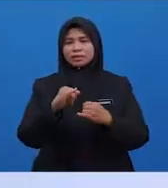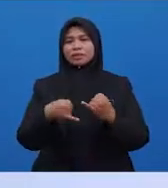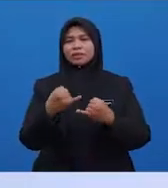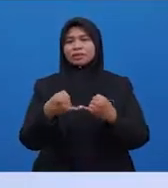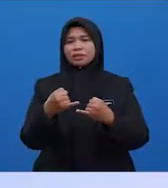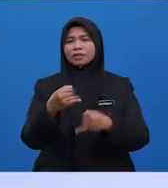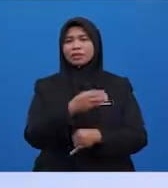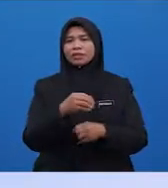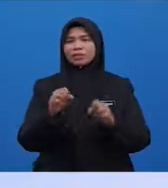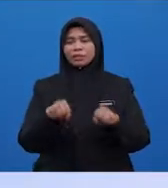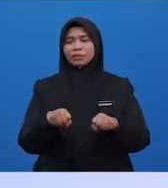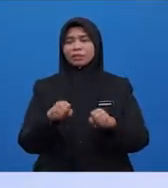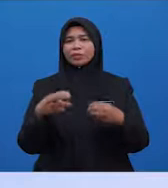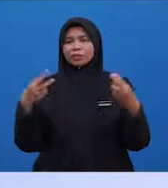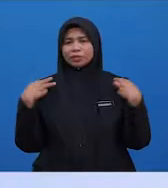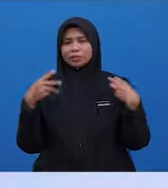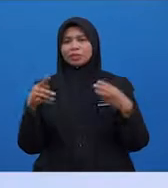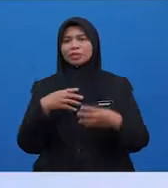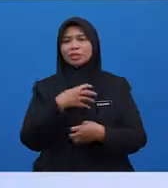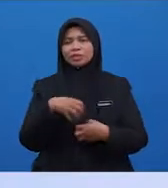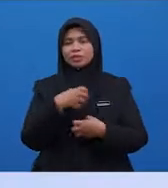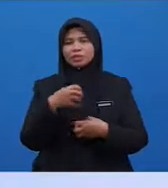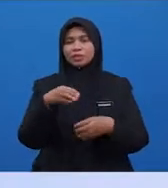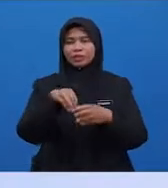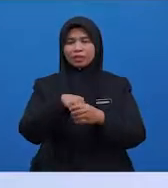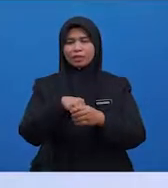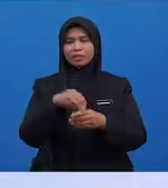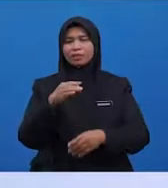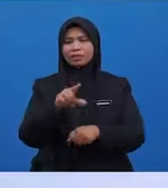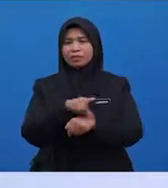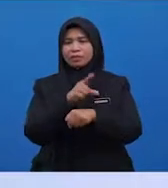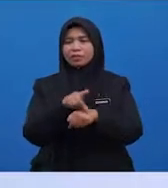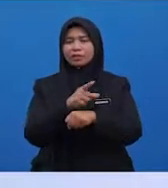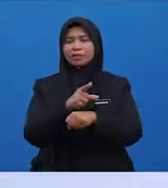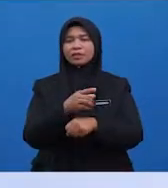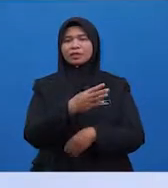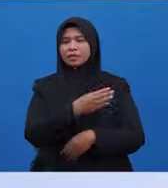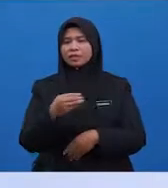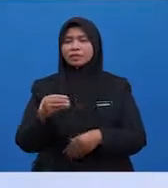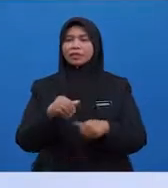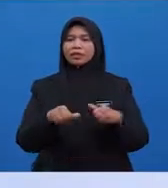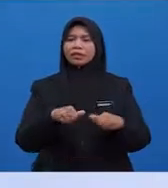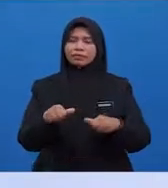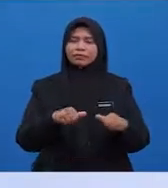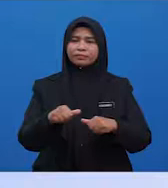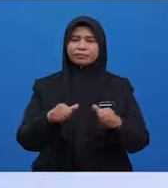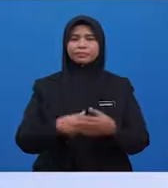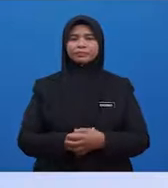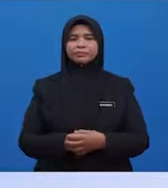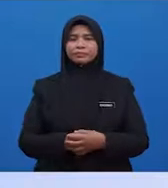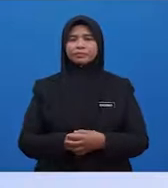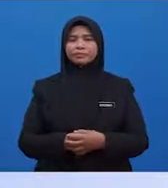berfalsafah kejayaan dan berupaya mewujudkan keseronokan dalam latihan dan